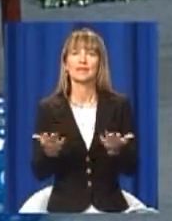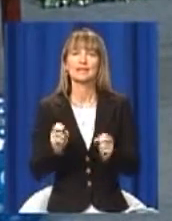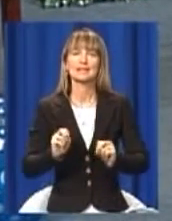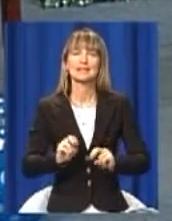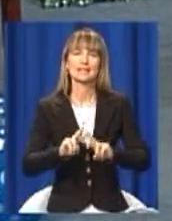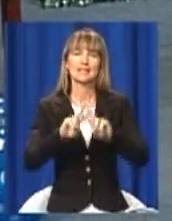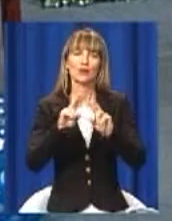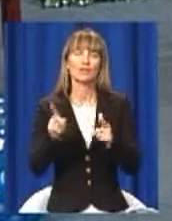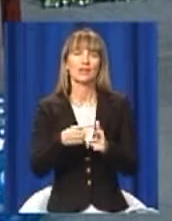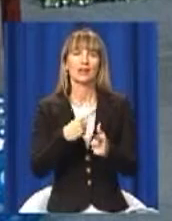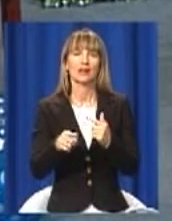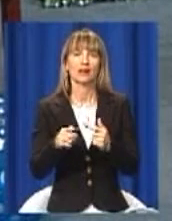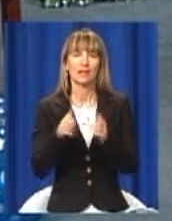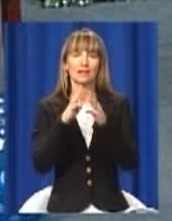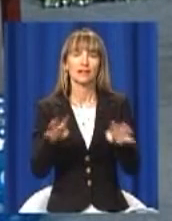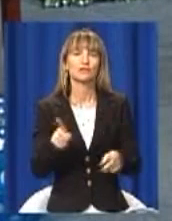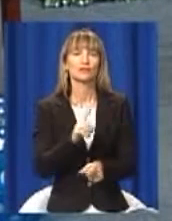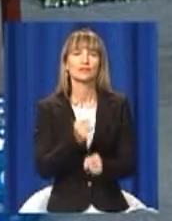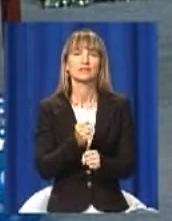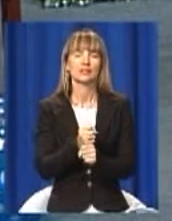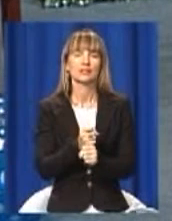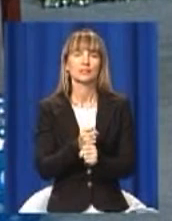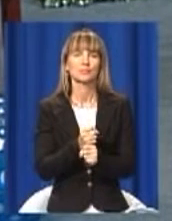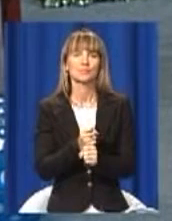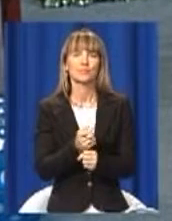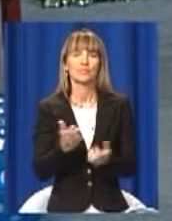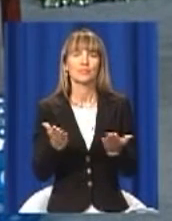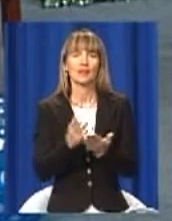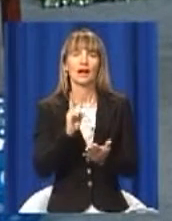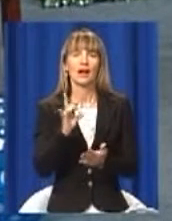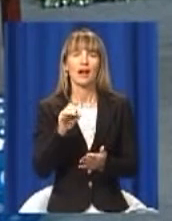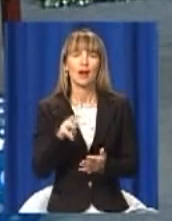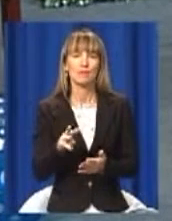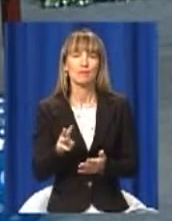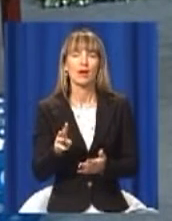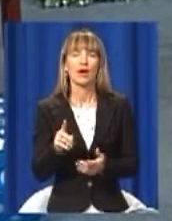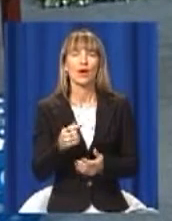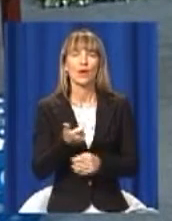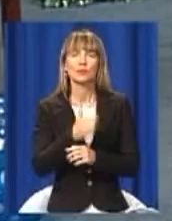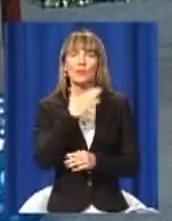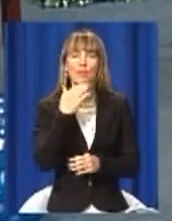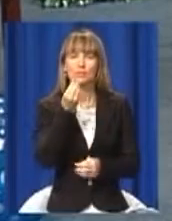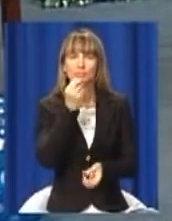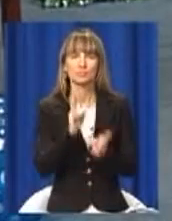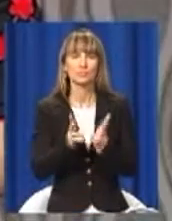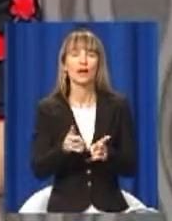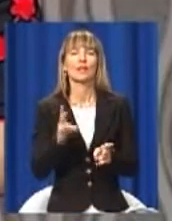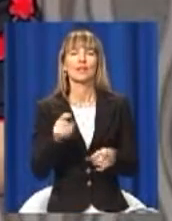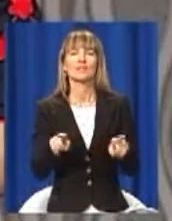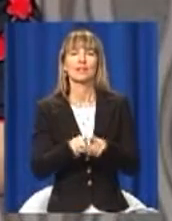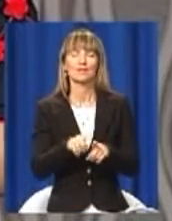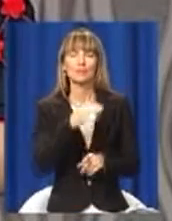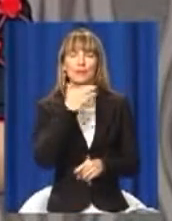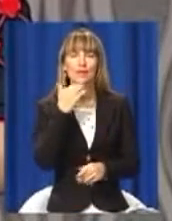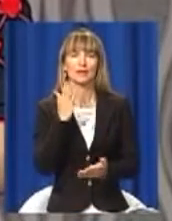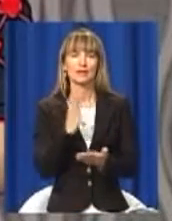або якісь певні ялинки, там ти з чогось там робиш, з якихось там крему чи що? Ні. Дуже багато таких страв цікавих є, але все одно дуже